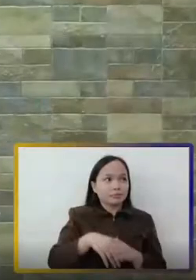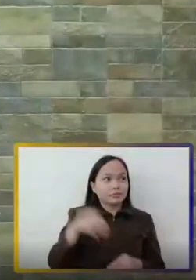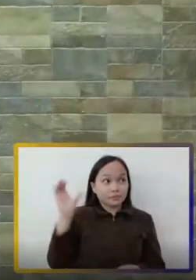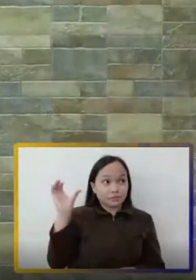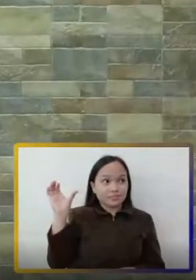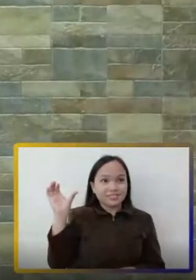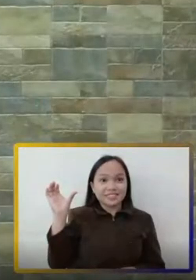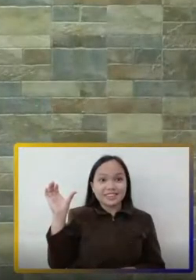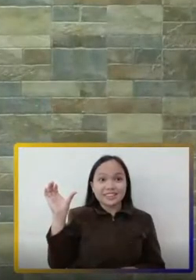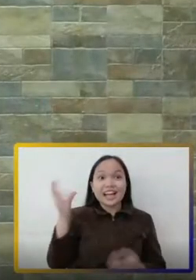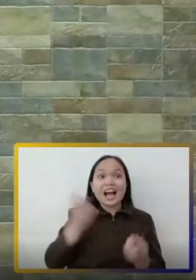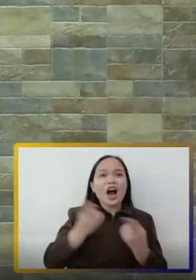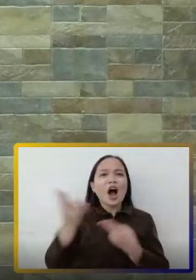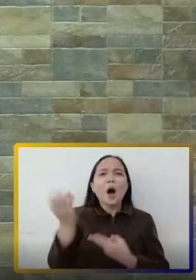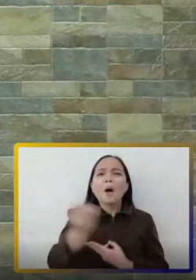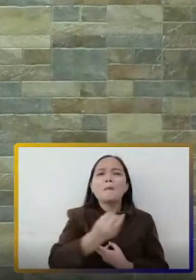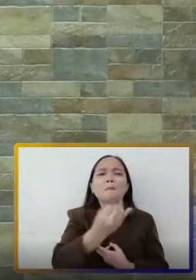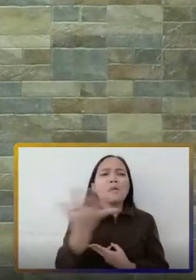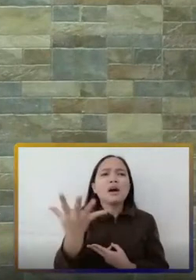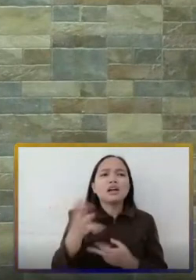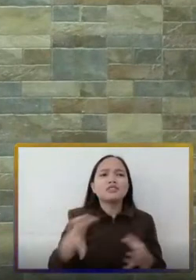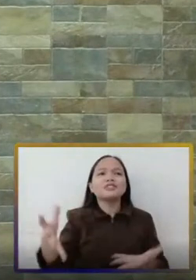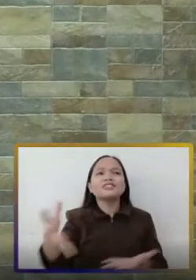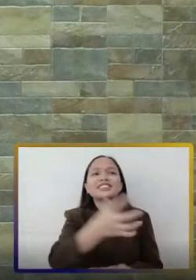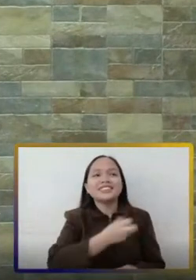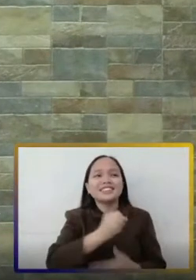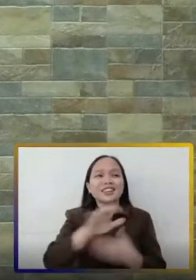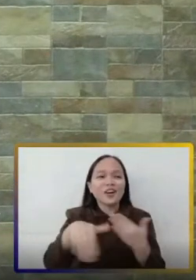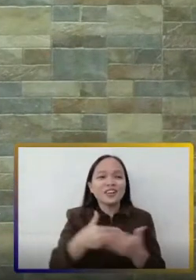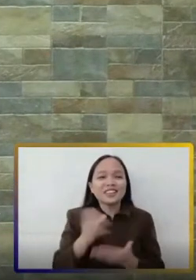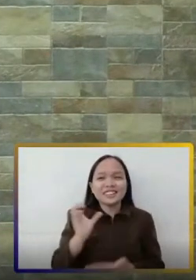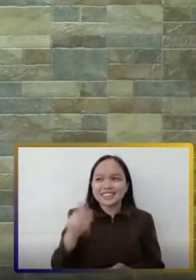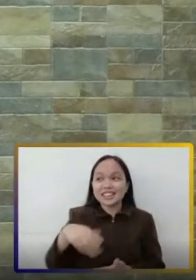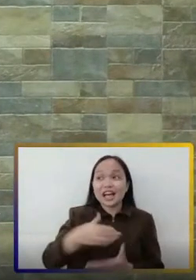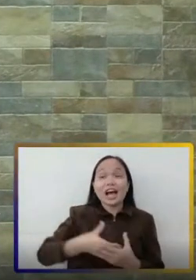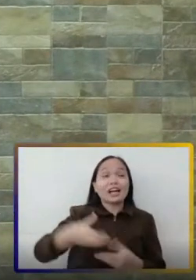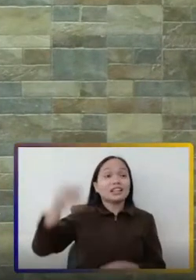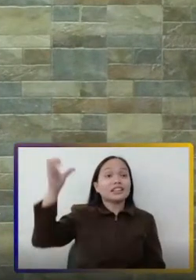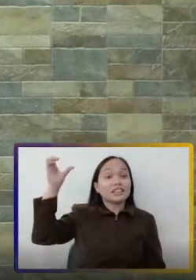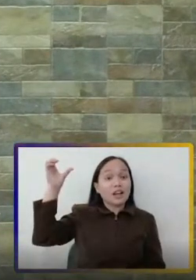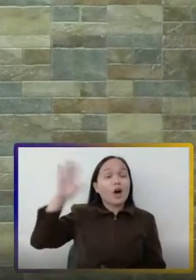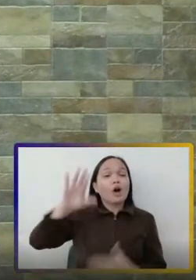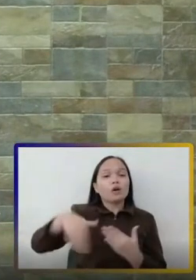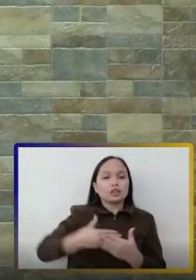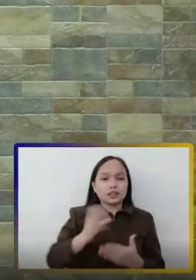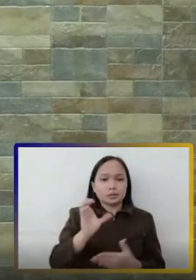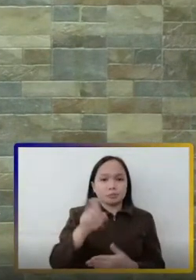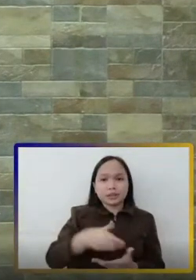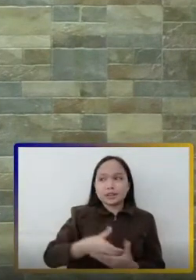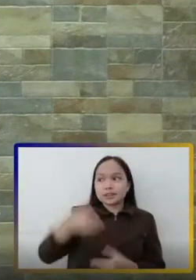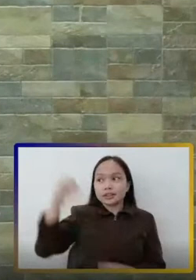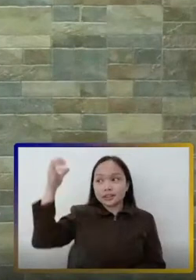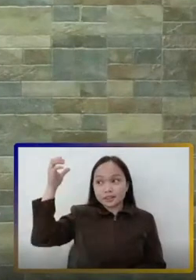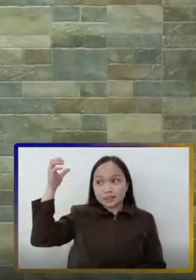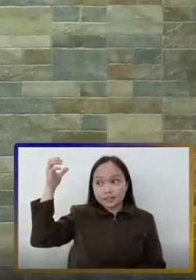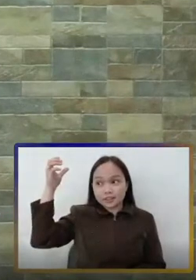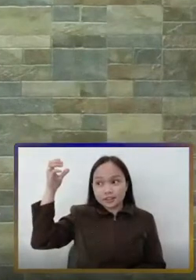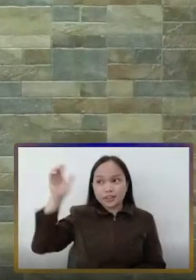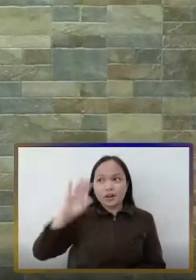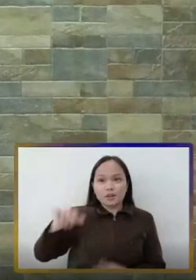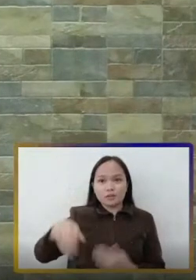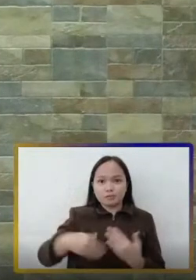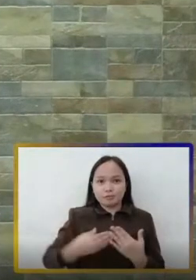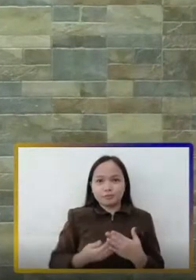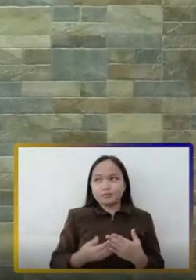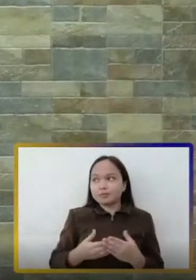Answers? Magkano kaya ito kung makukuha natin lahat yan? Sige, higher, higher, higher, mga kapatid, higher. Higher, higher,